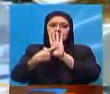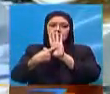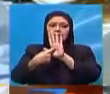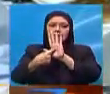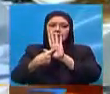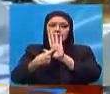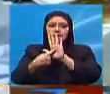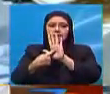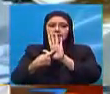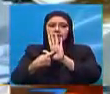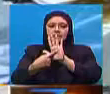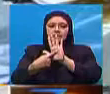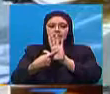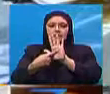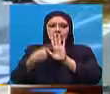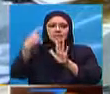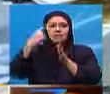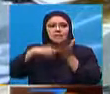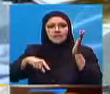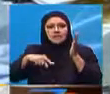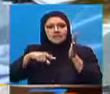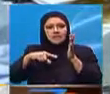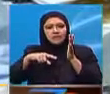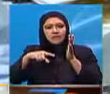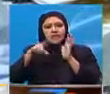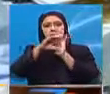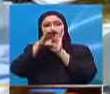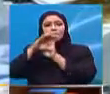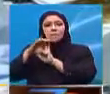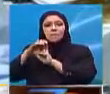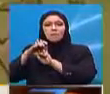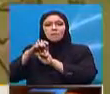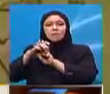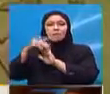pamil spesen yang ikan-ikan yang terdapat